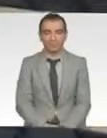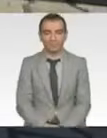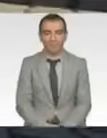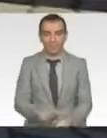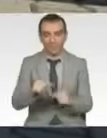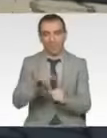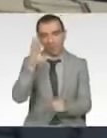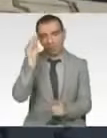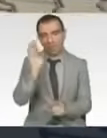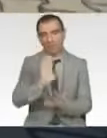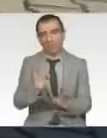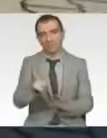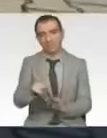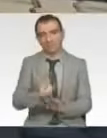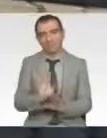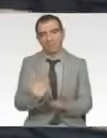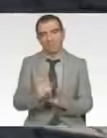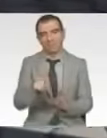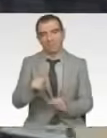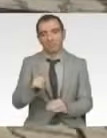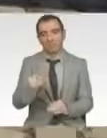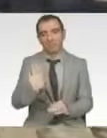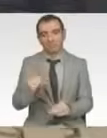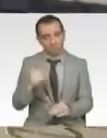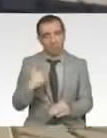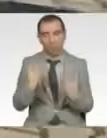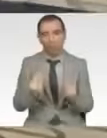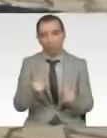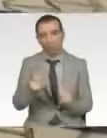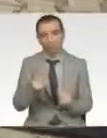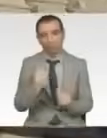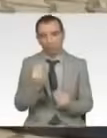Damat öğrendi. Tamam. Oldu. Bu damat bize yarar.